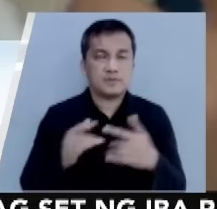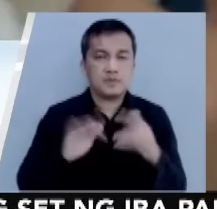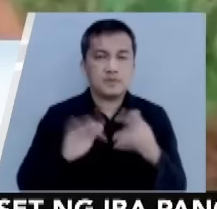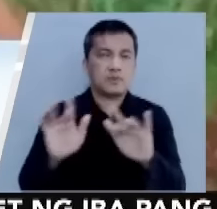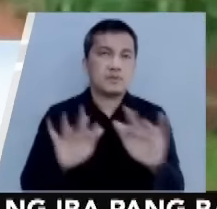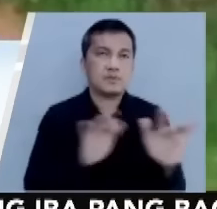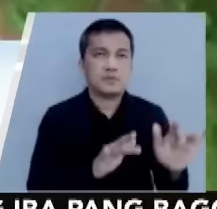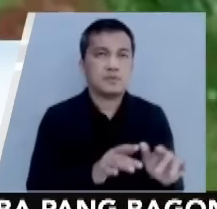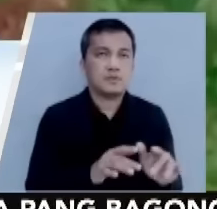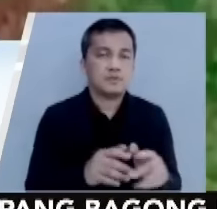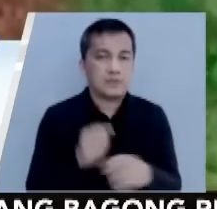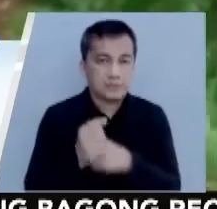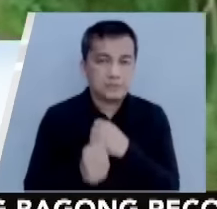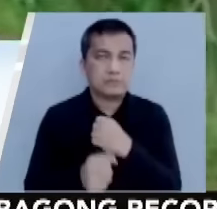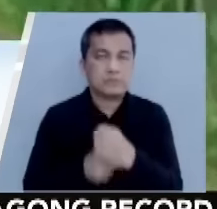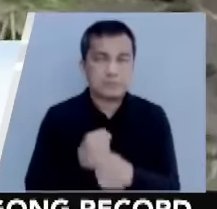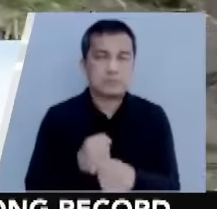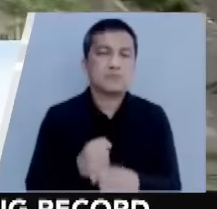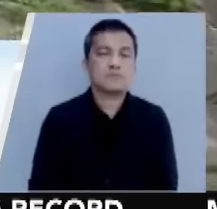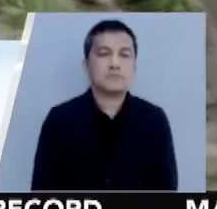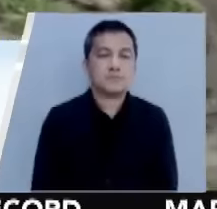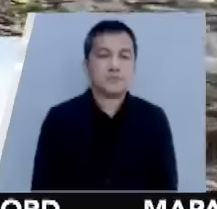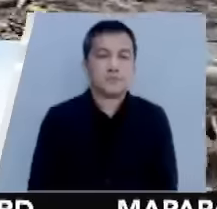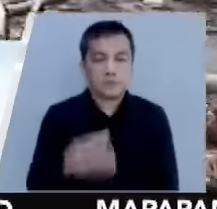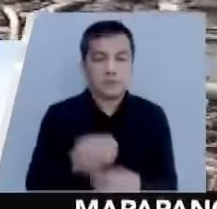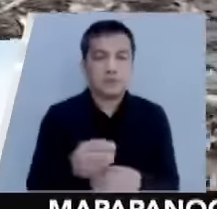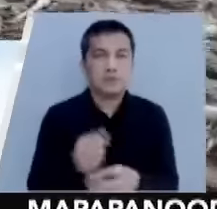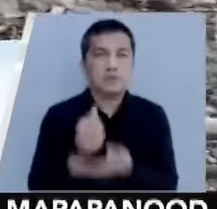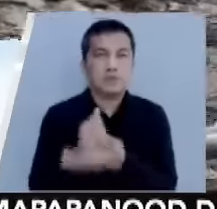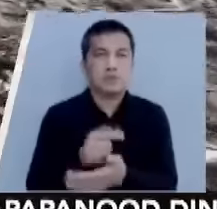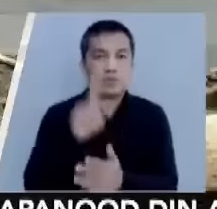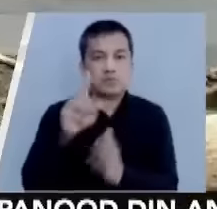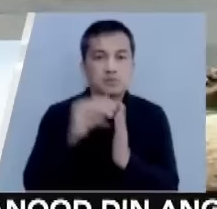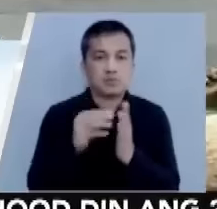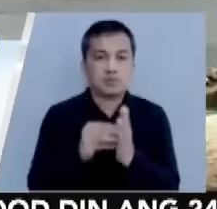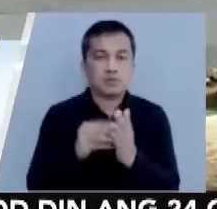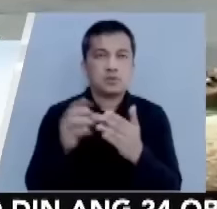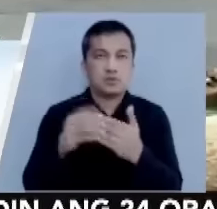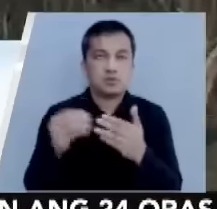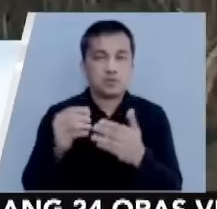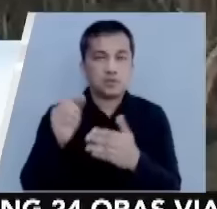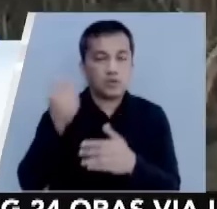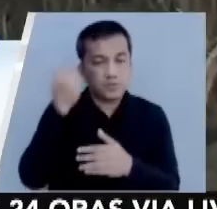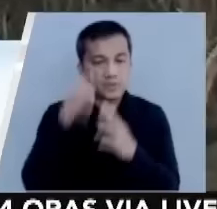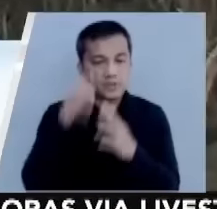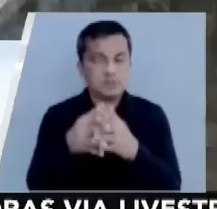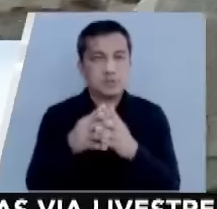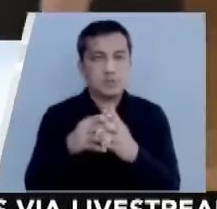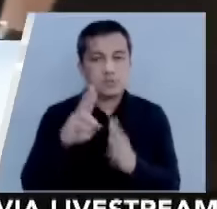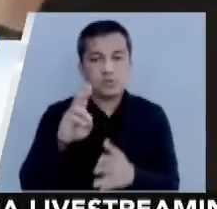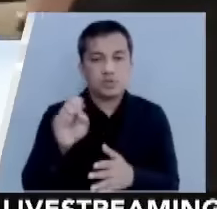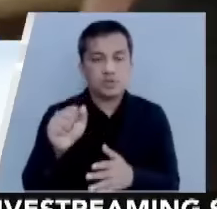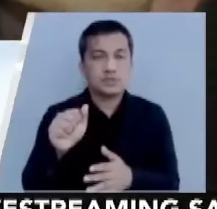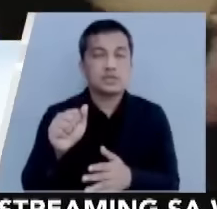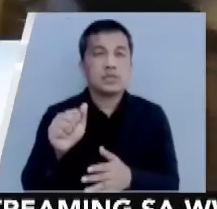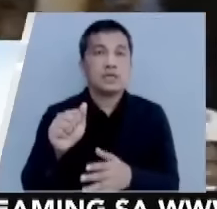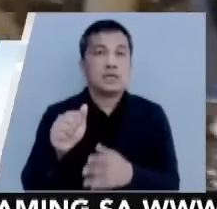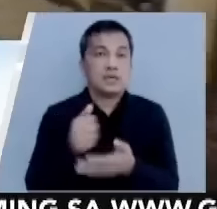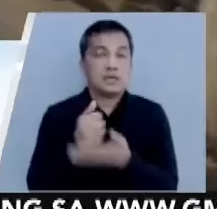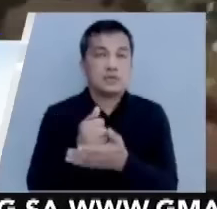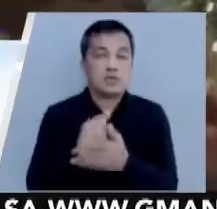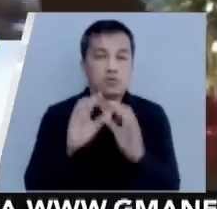naghihirap. Dagdag tulong ang donasyong $1 million ng pamahalaan ng Amerika para sa USAID at World Food Program. Binanggit yan ni